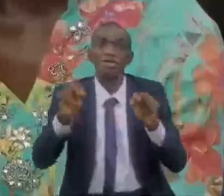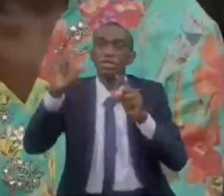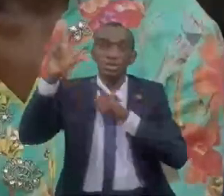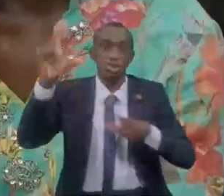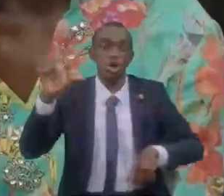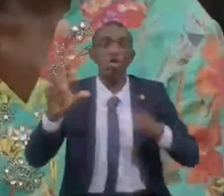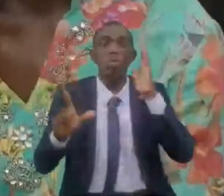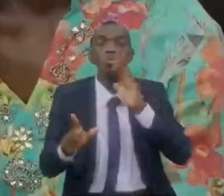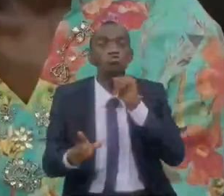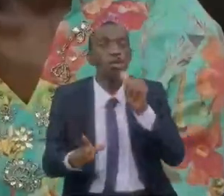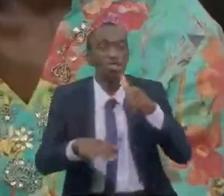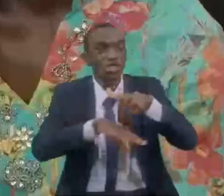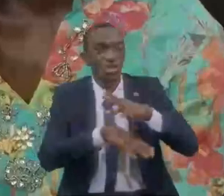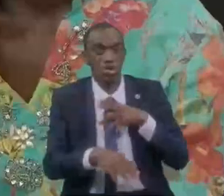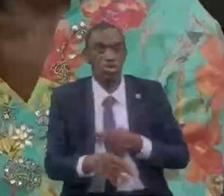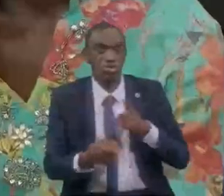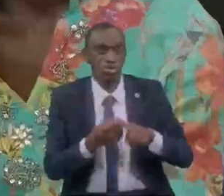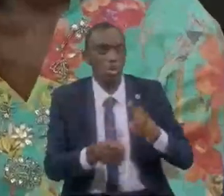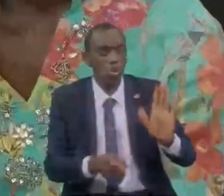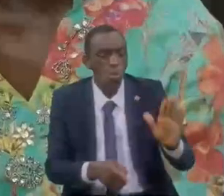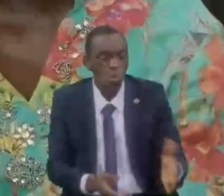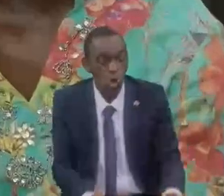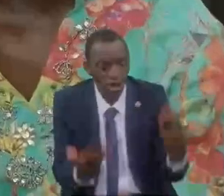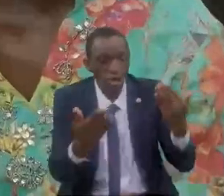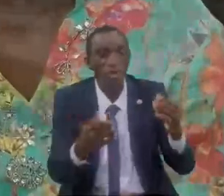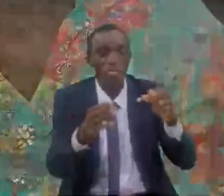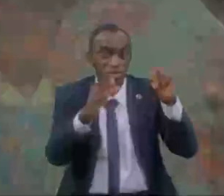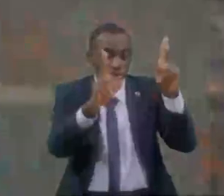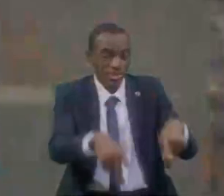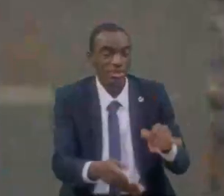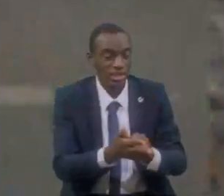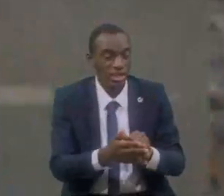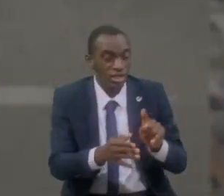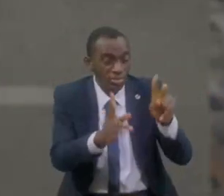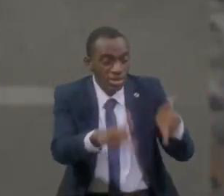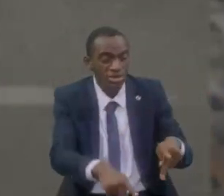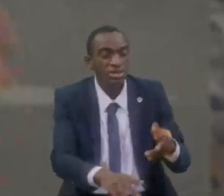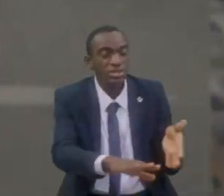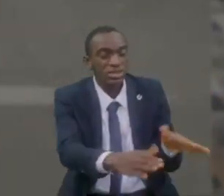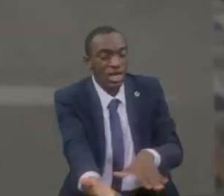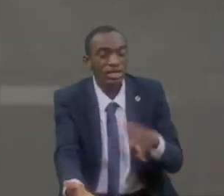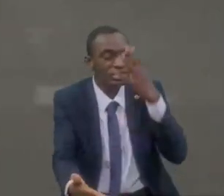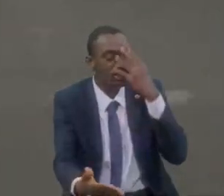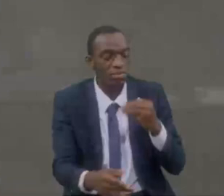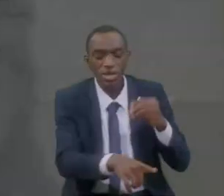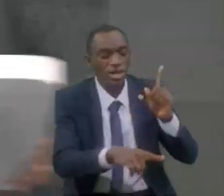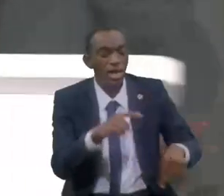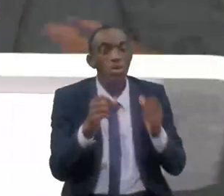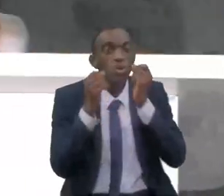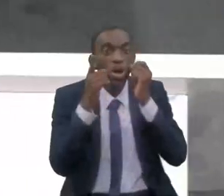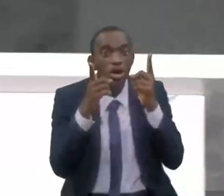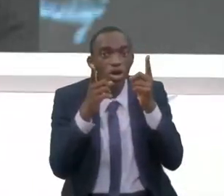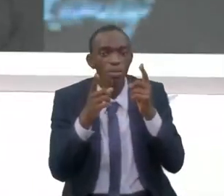pas nous envoyer pour réveiller quelqu'un dont Dieu a dit, il ne va se coucher, il ne va pas